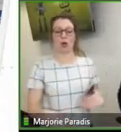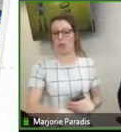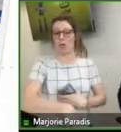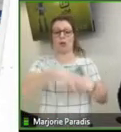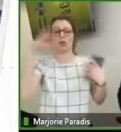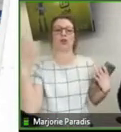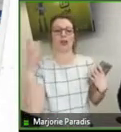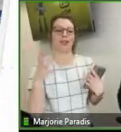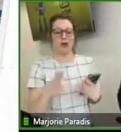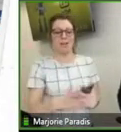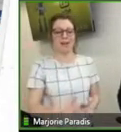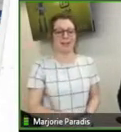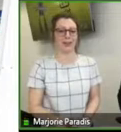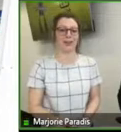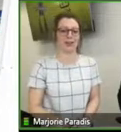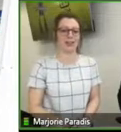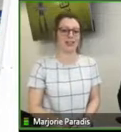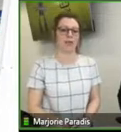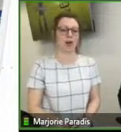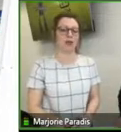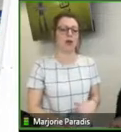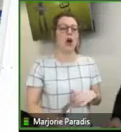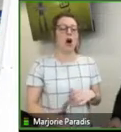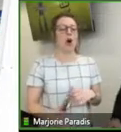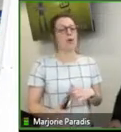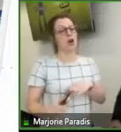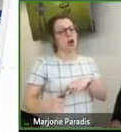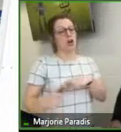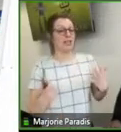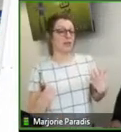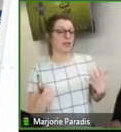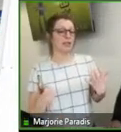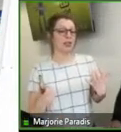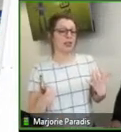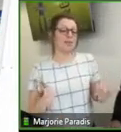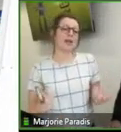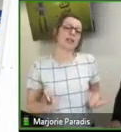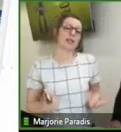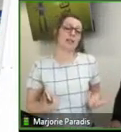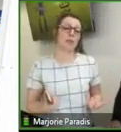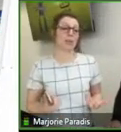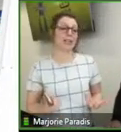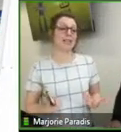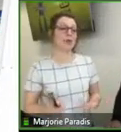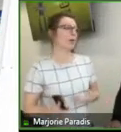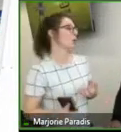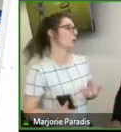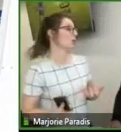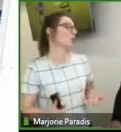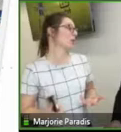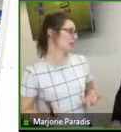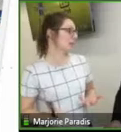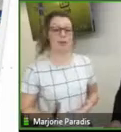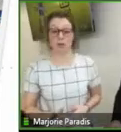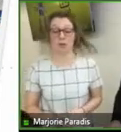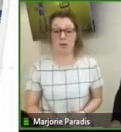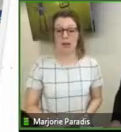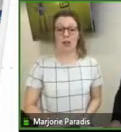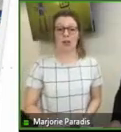grands entrepôts, là, des kilomètres de serveurs. Donc, on va conserver ces données-là, mais on les conserve pour quelle raison? Bien, pour les